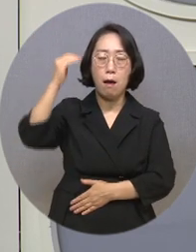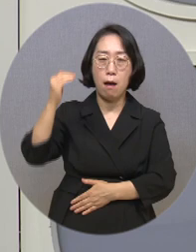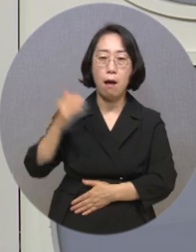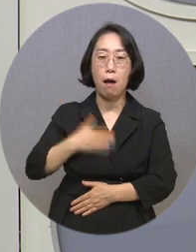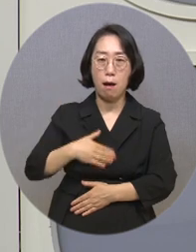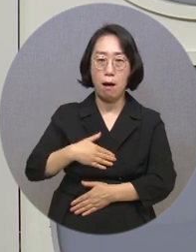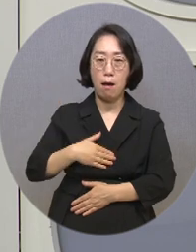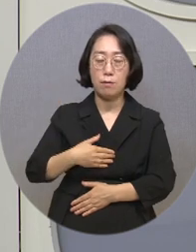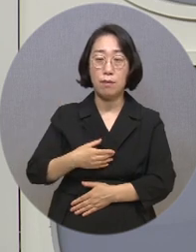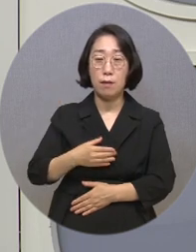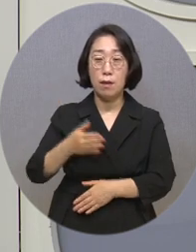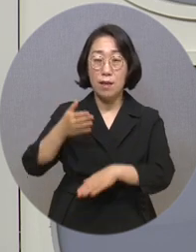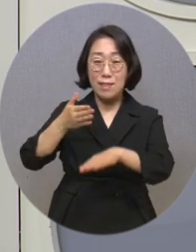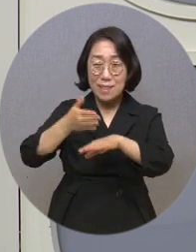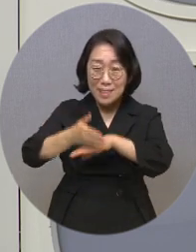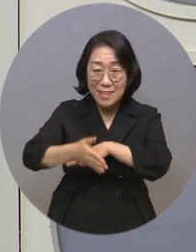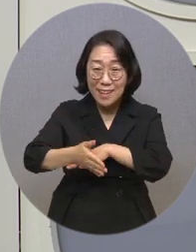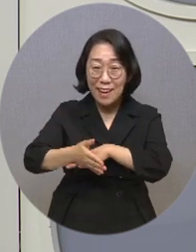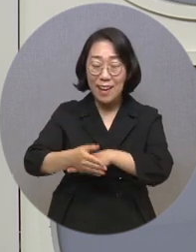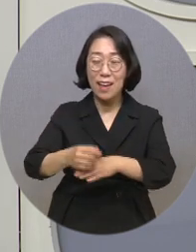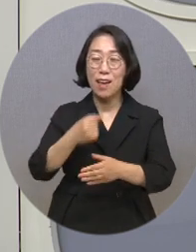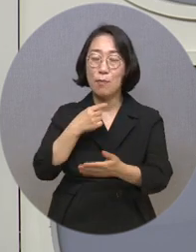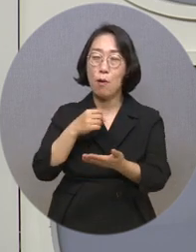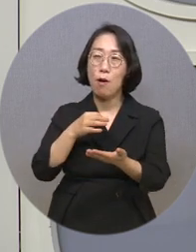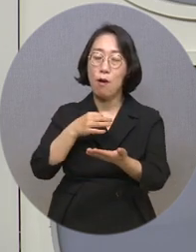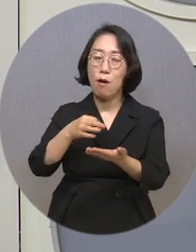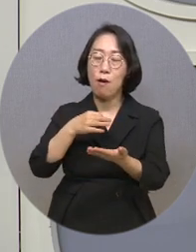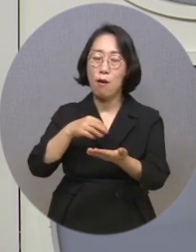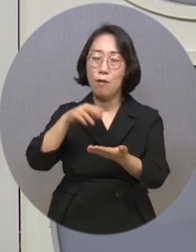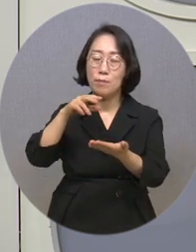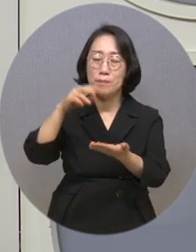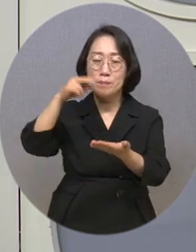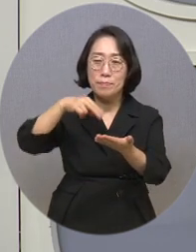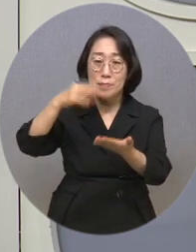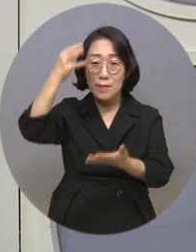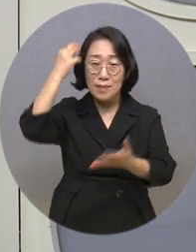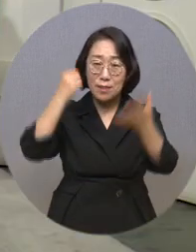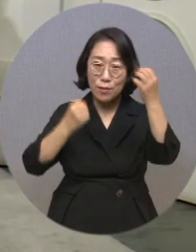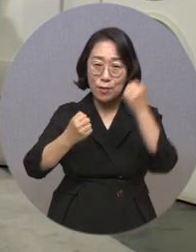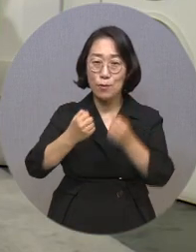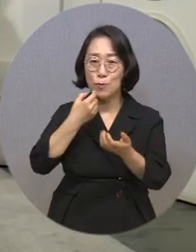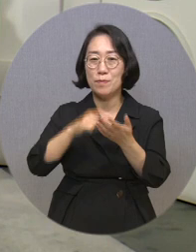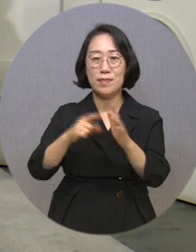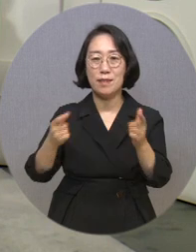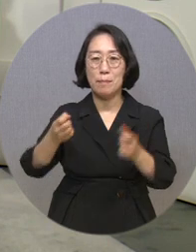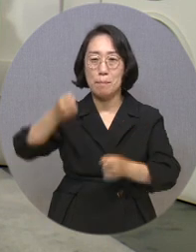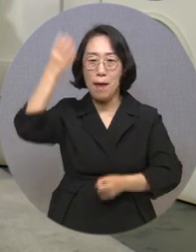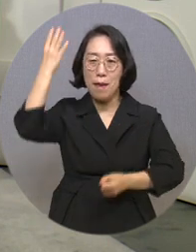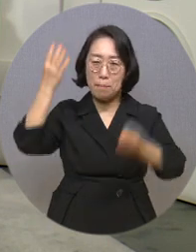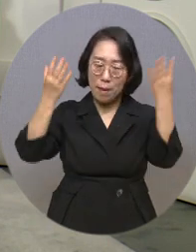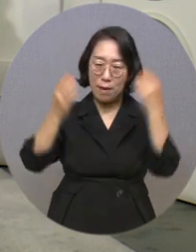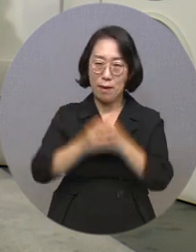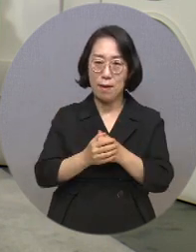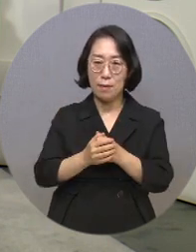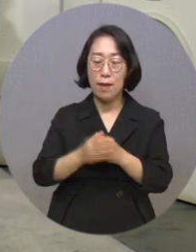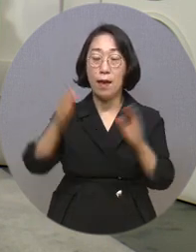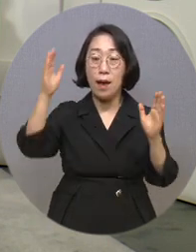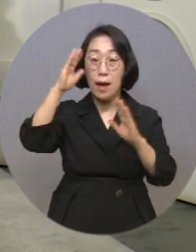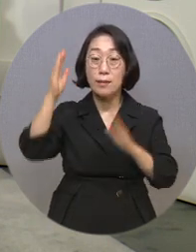들어서 시를 외우는 거는요. 외울 때는 잘 외웠는데 돌아서면 잊어버려요. 그렇죠. 그래서 초중고등학교